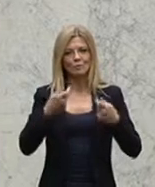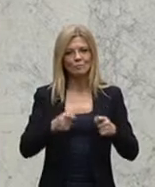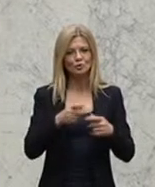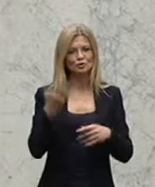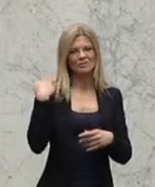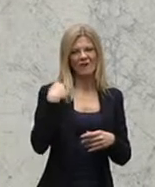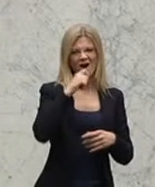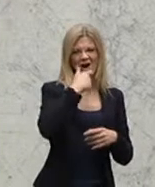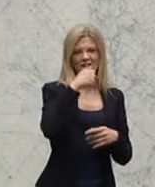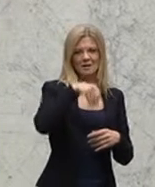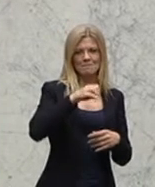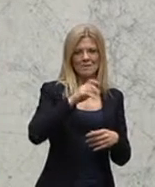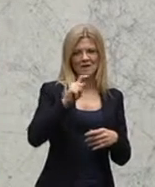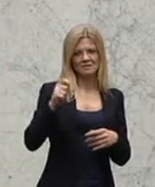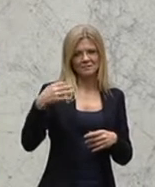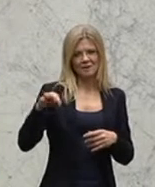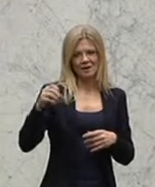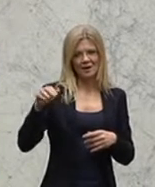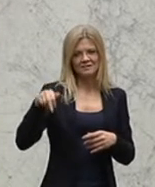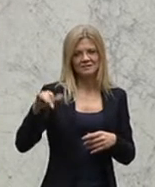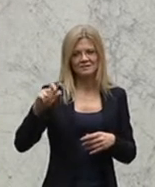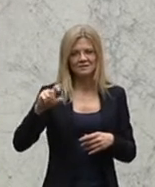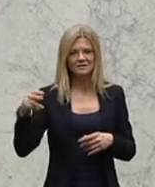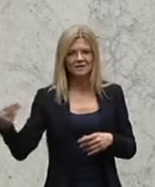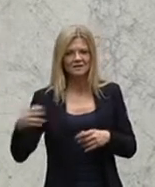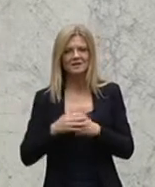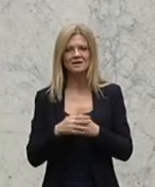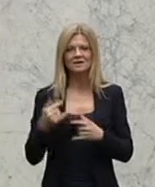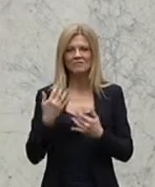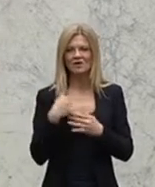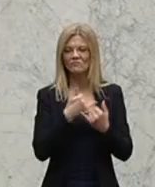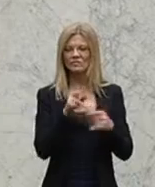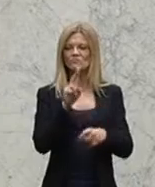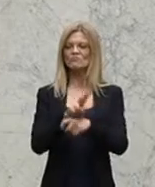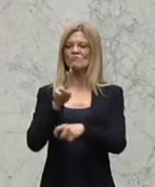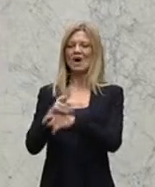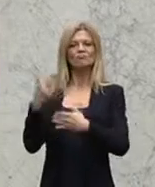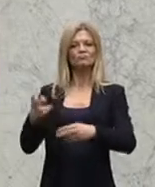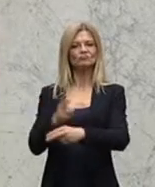der Unfreiheit, dass dieser alte Metternich heute sich im Grab umdreht. Danke.